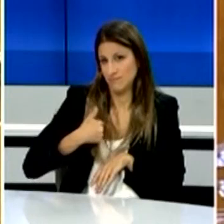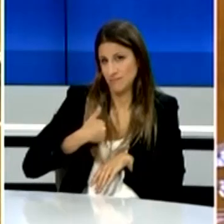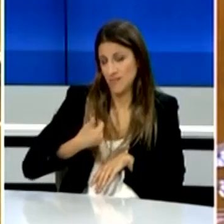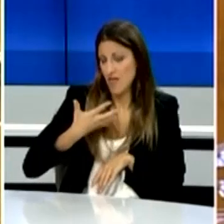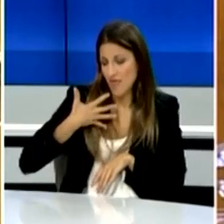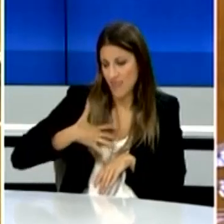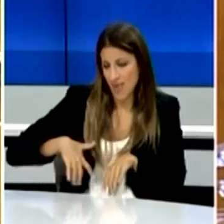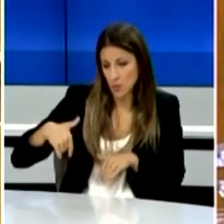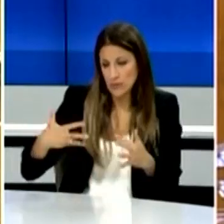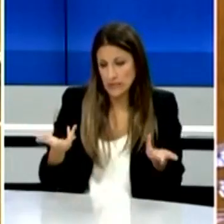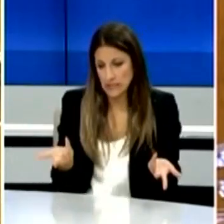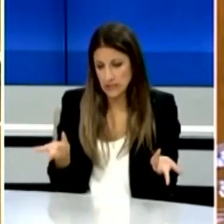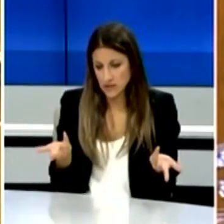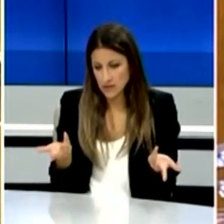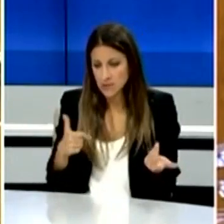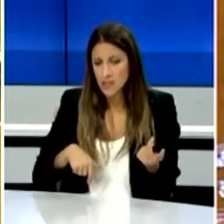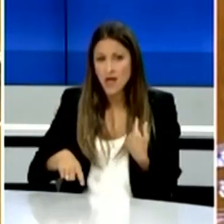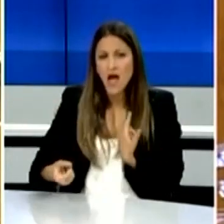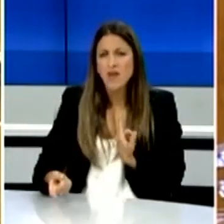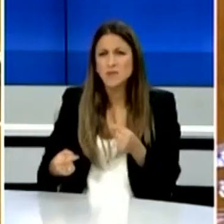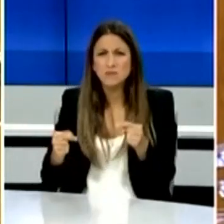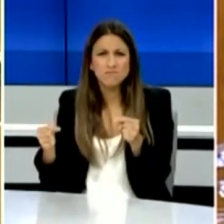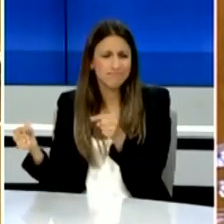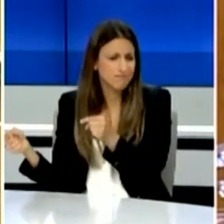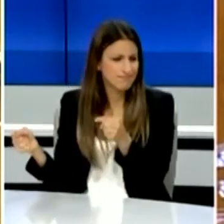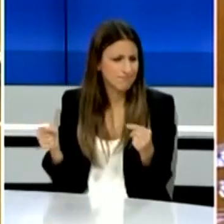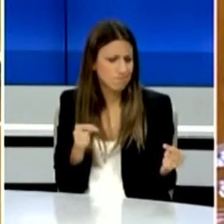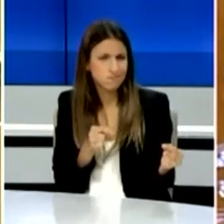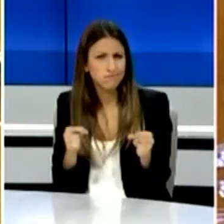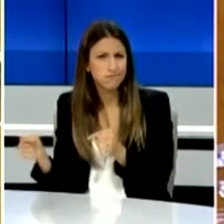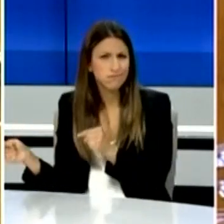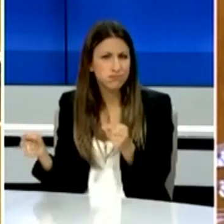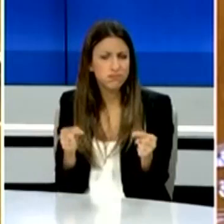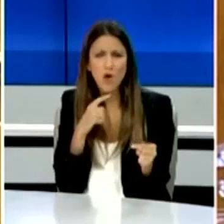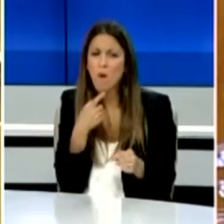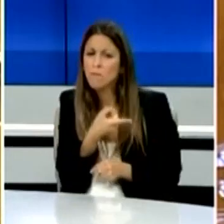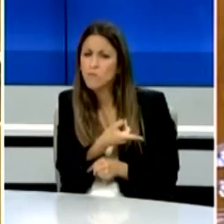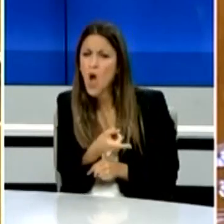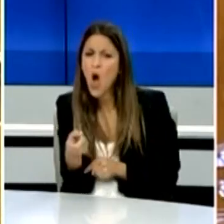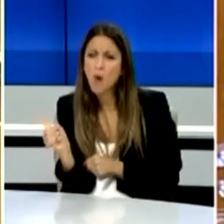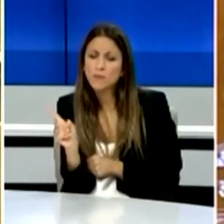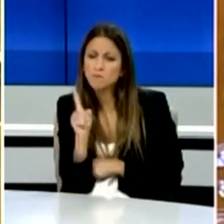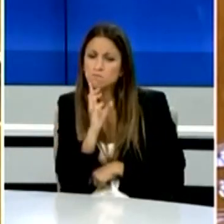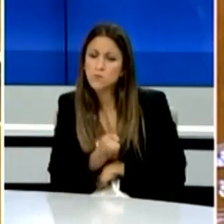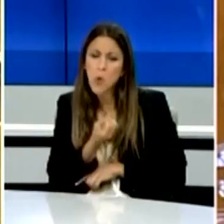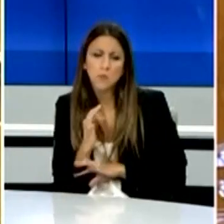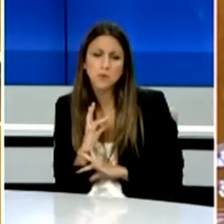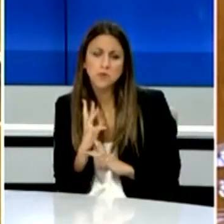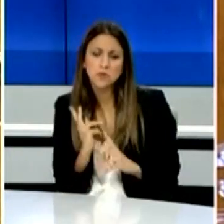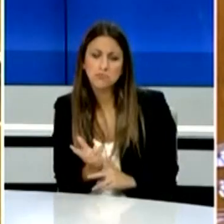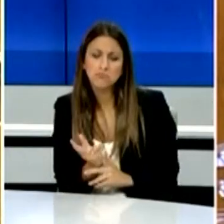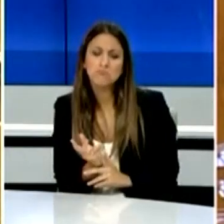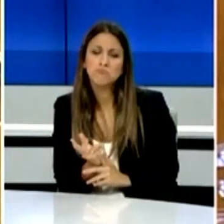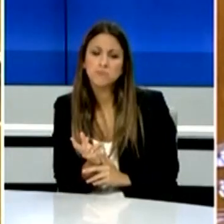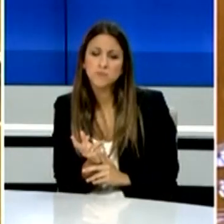μπω σε μία άγωνη αντιδικία με εκείνους που θεωρούν ότι